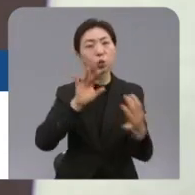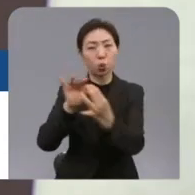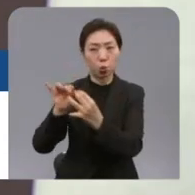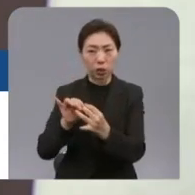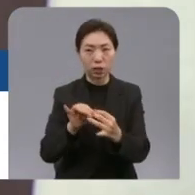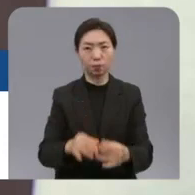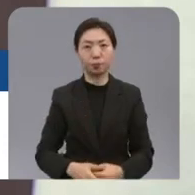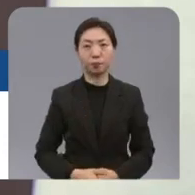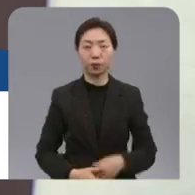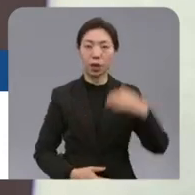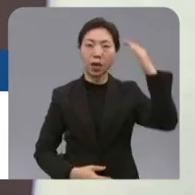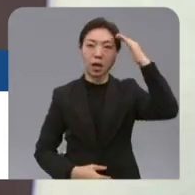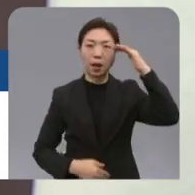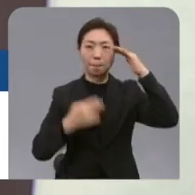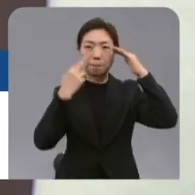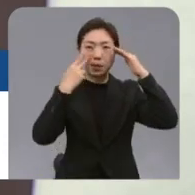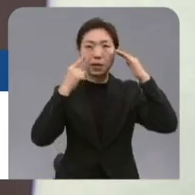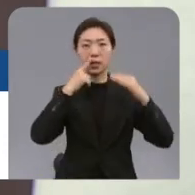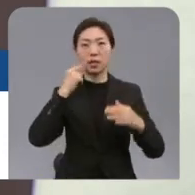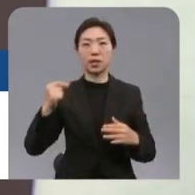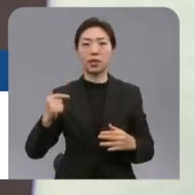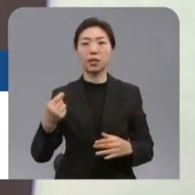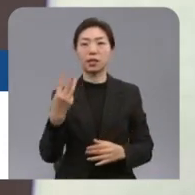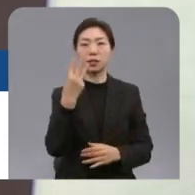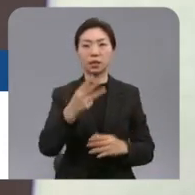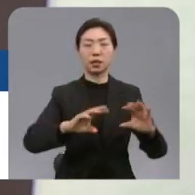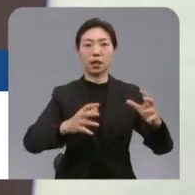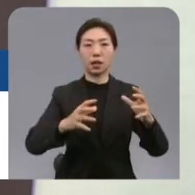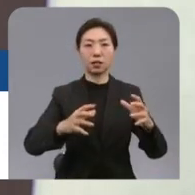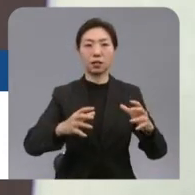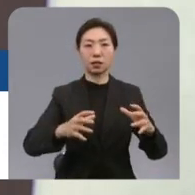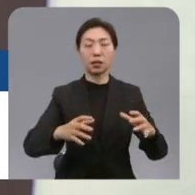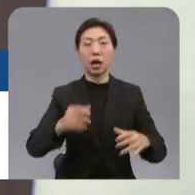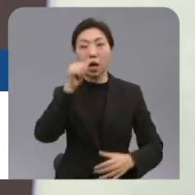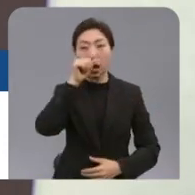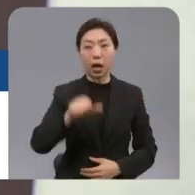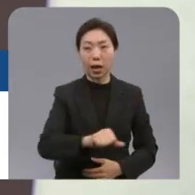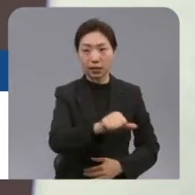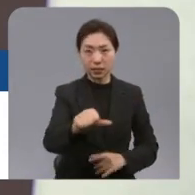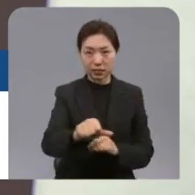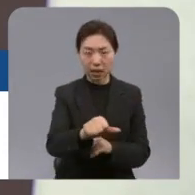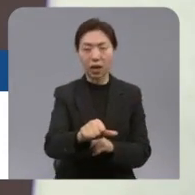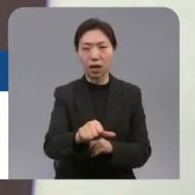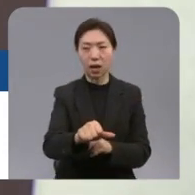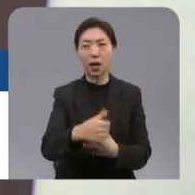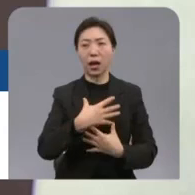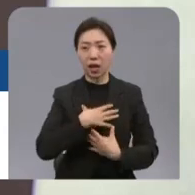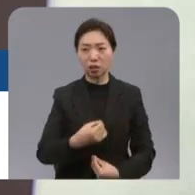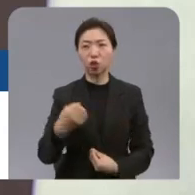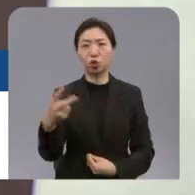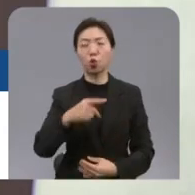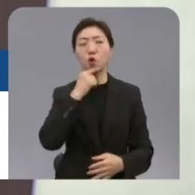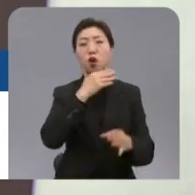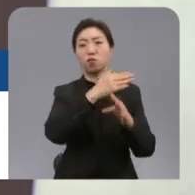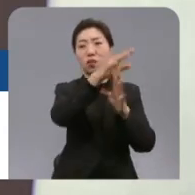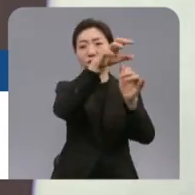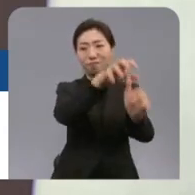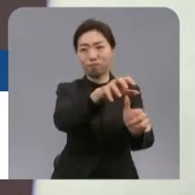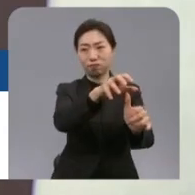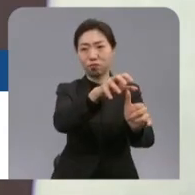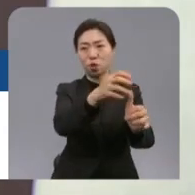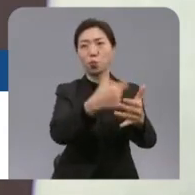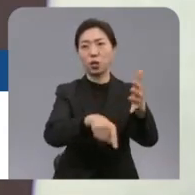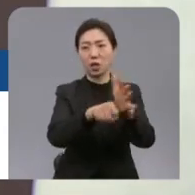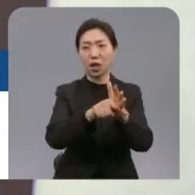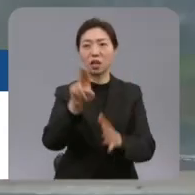国連安保理決議の遵守対話への復帰を改めて促しましたシャーマンの副長官